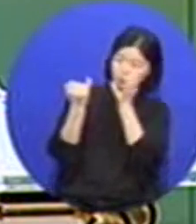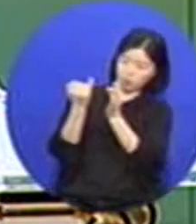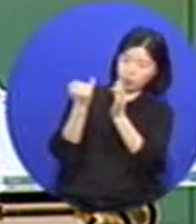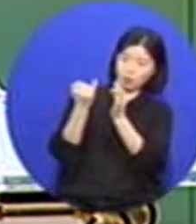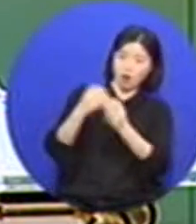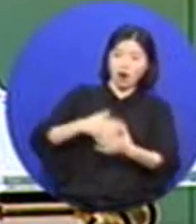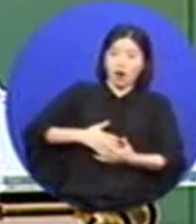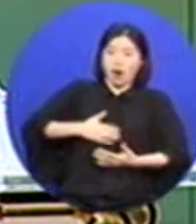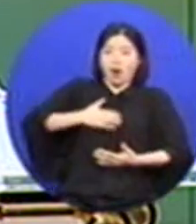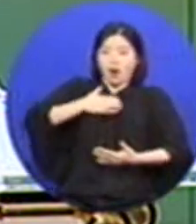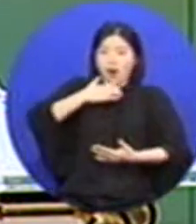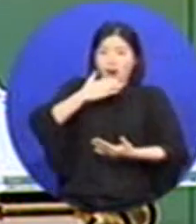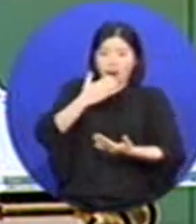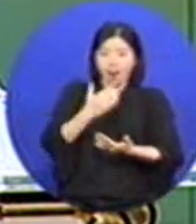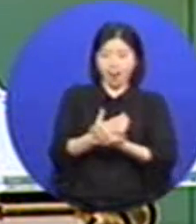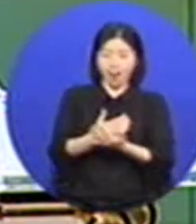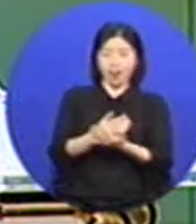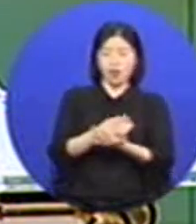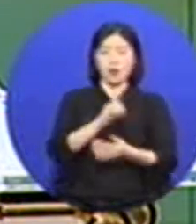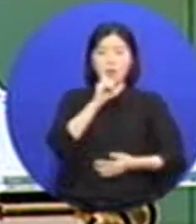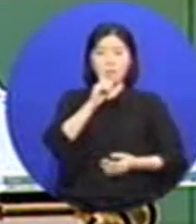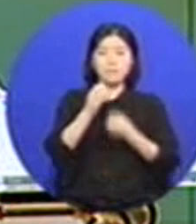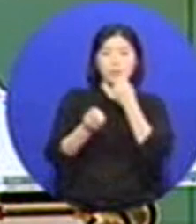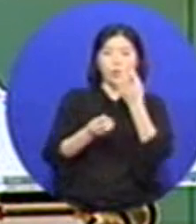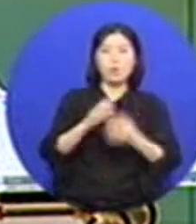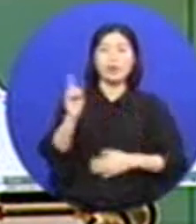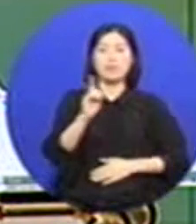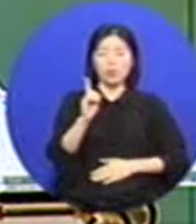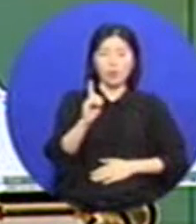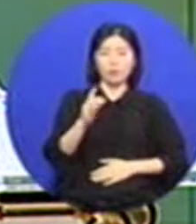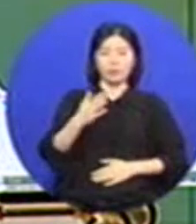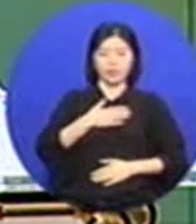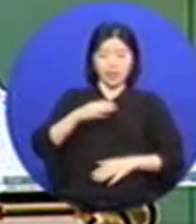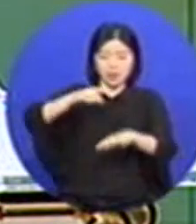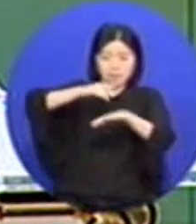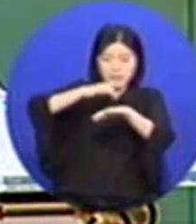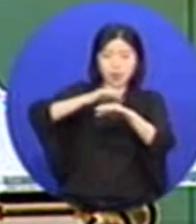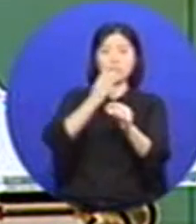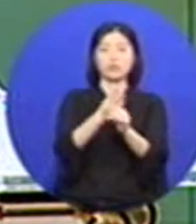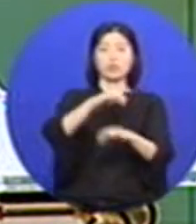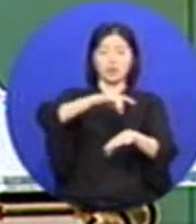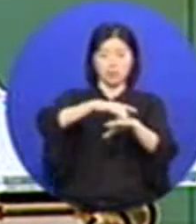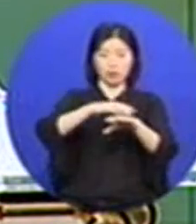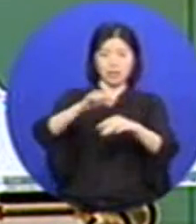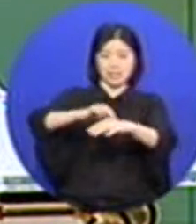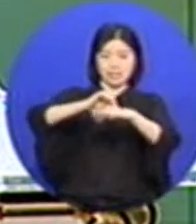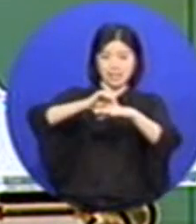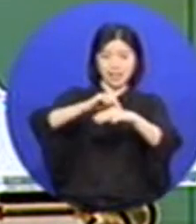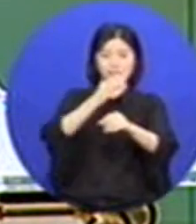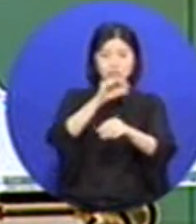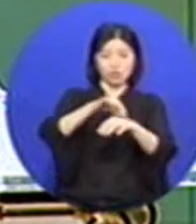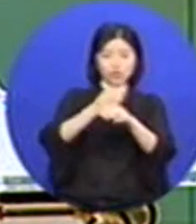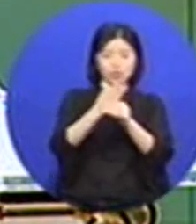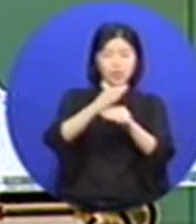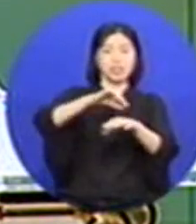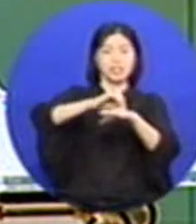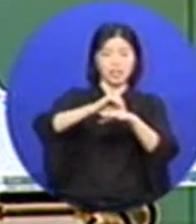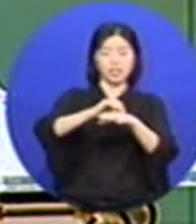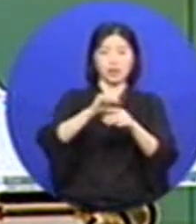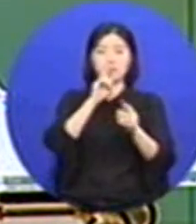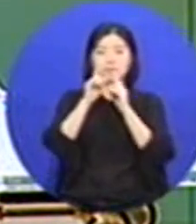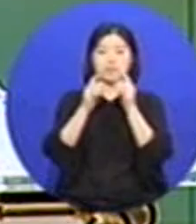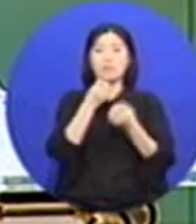감격스러워 서 그가 뭐라고 고백 했냐면 내 뼈 중에 펴요 살 중에 사리로 다 그랬어요